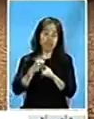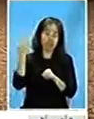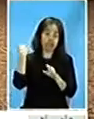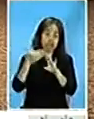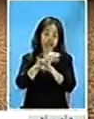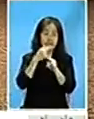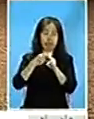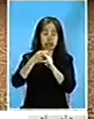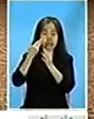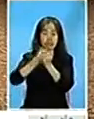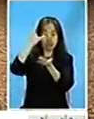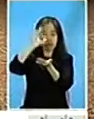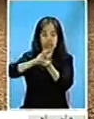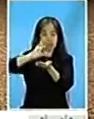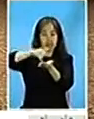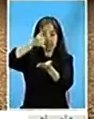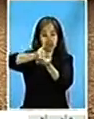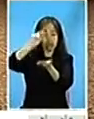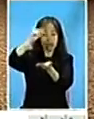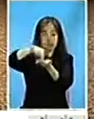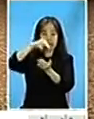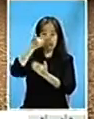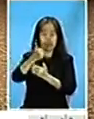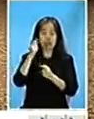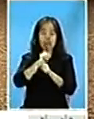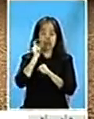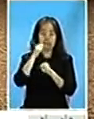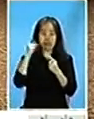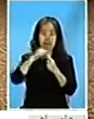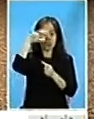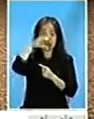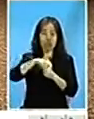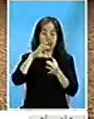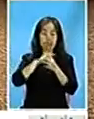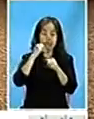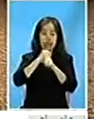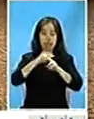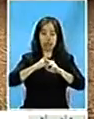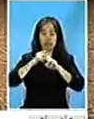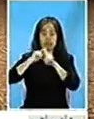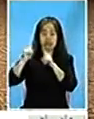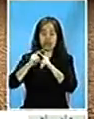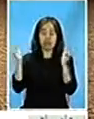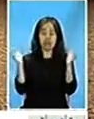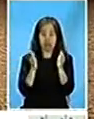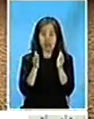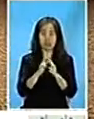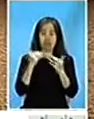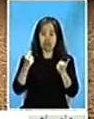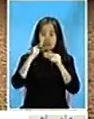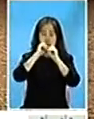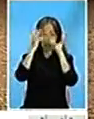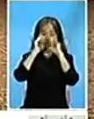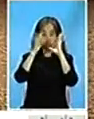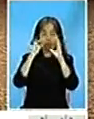ได้เนี่ยตั้งงบประมาณไว้ 1,300 ล้านอยู่ที่สำนักส่งเสริมวิสาหกิจขนาดกลางและขนาดย่อมขณะนั้นก็ยังไม่มีความชัดเจ